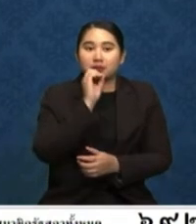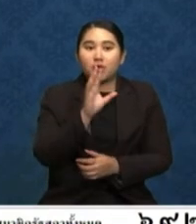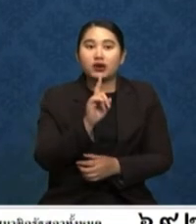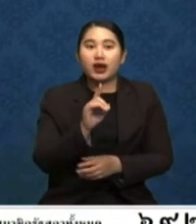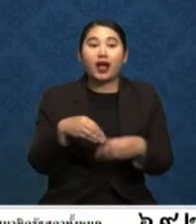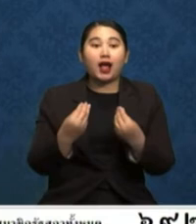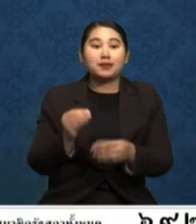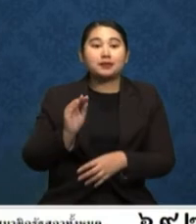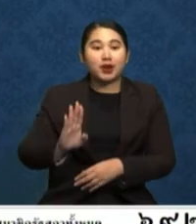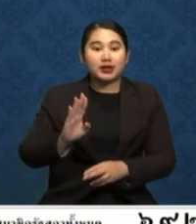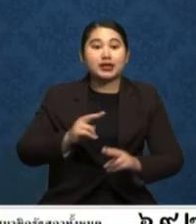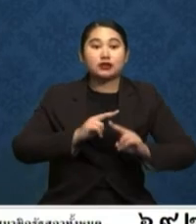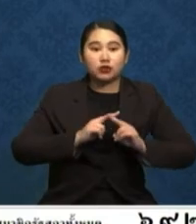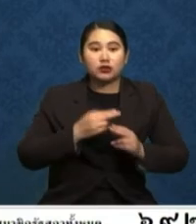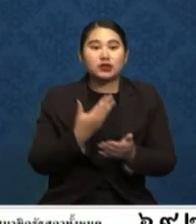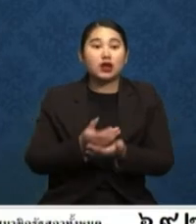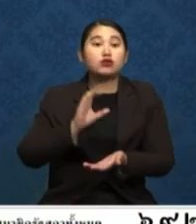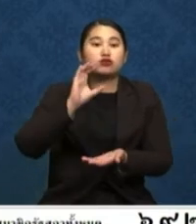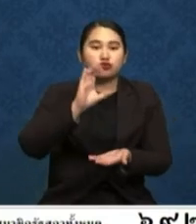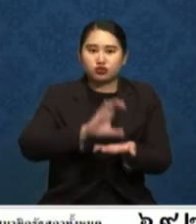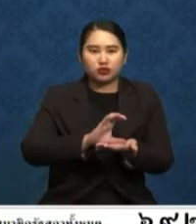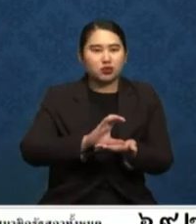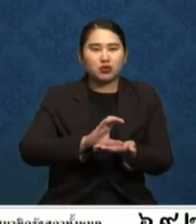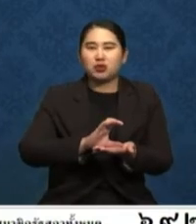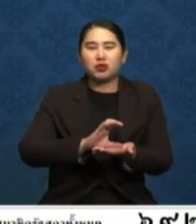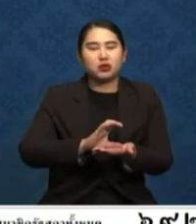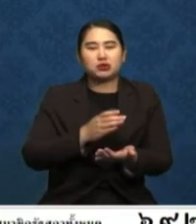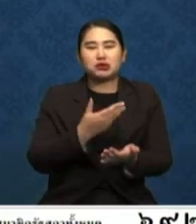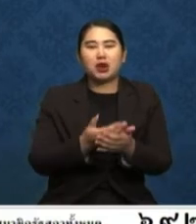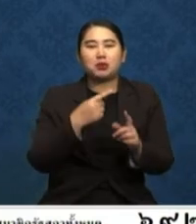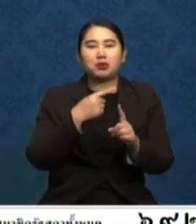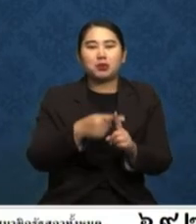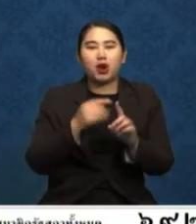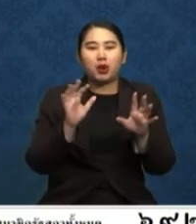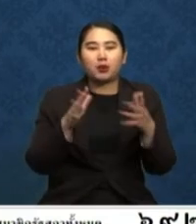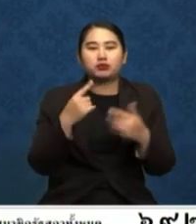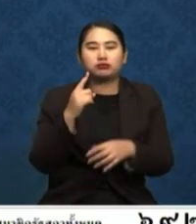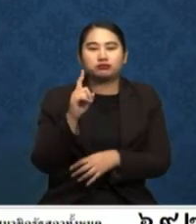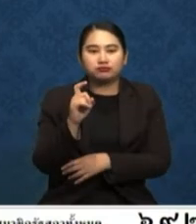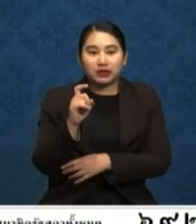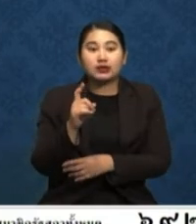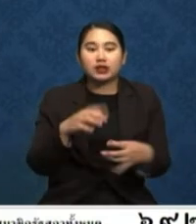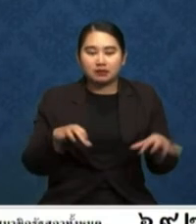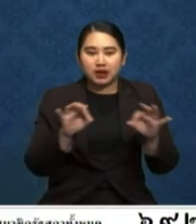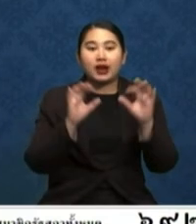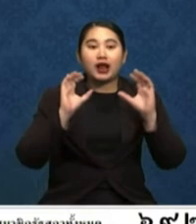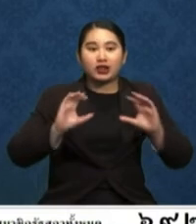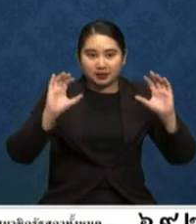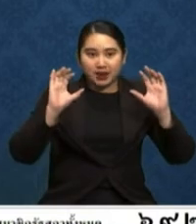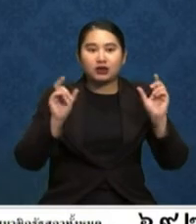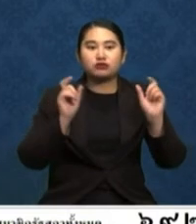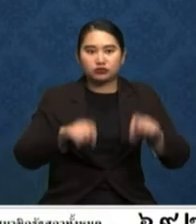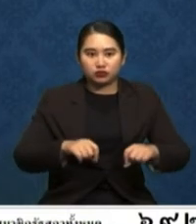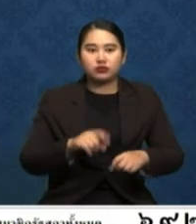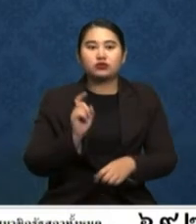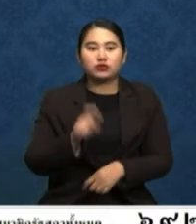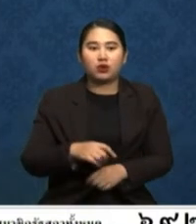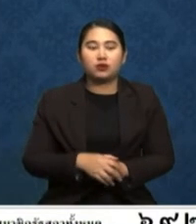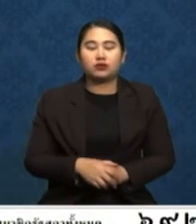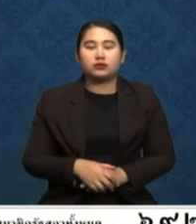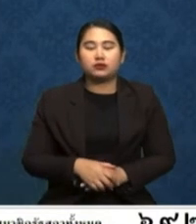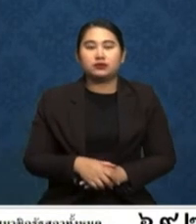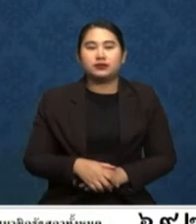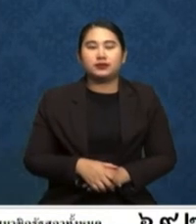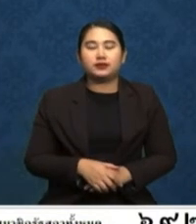เอกชนมาลงทุนเนี่ยยังไงซะก็ไม่คุ้มค่ารัฐบาลต้องเข้ามาลงทุนซึ่ง